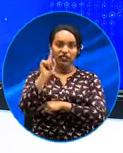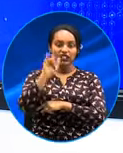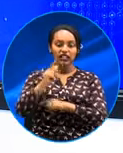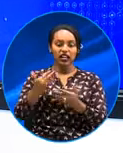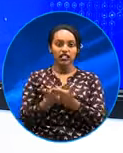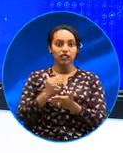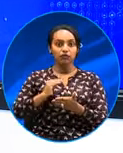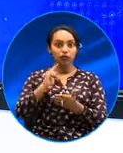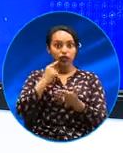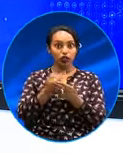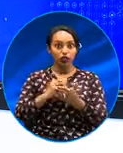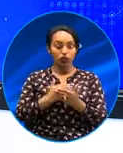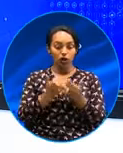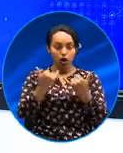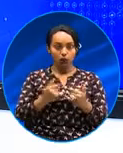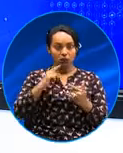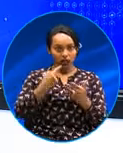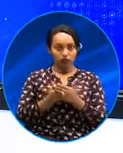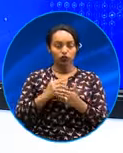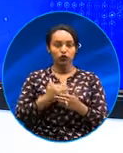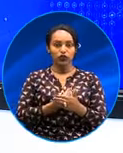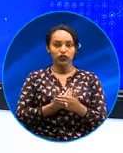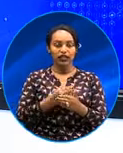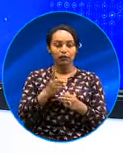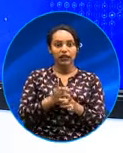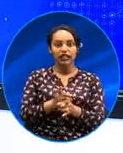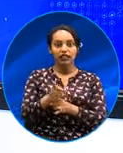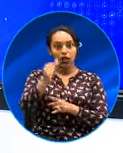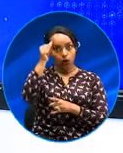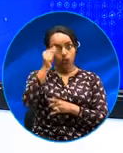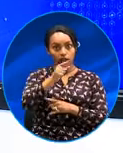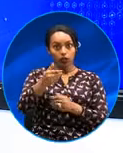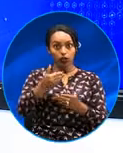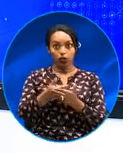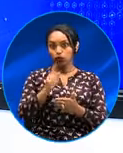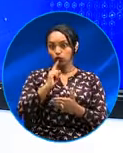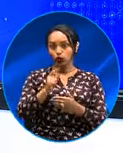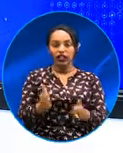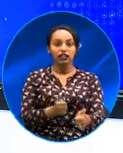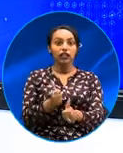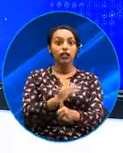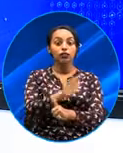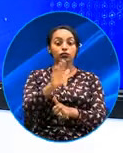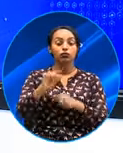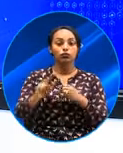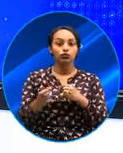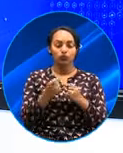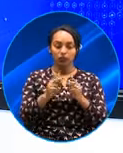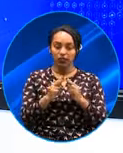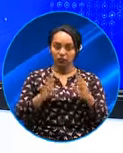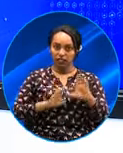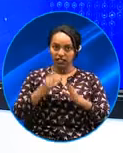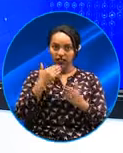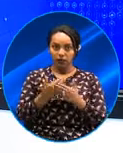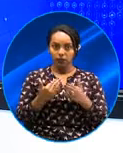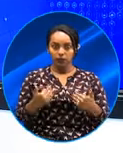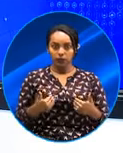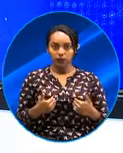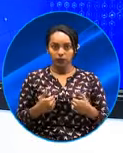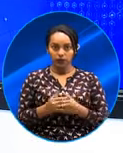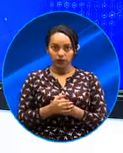አዲስ መረጃዎቻችን ነው። አሁንም መረጃዎቻችን በቀጥታ ወደ እናንተ እየደረሱ ነው። እየተከታተላችሁንም ስለሆነ እጅግ አድርገን